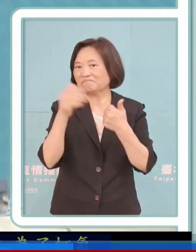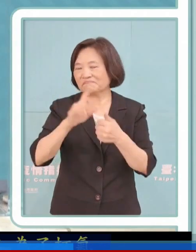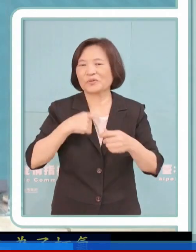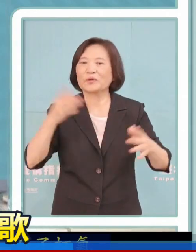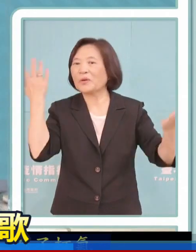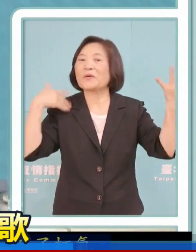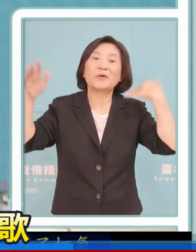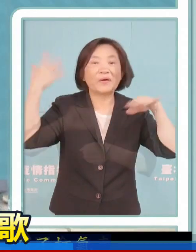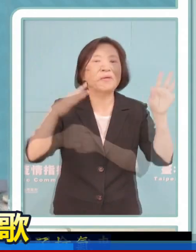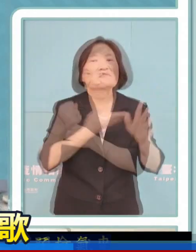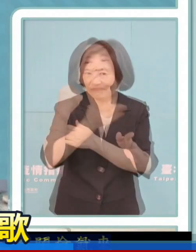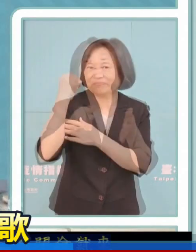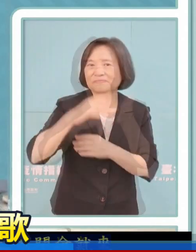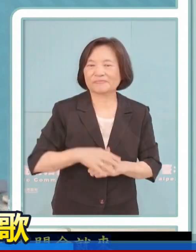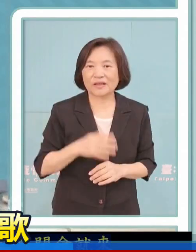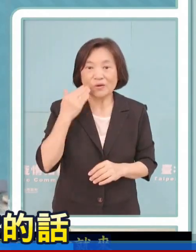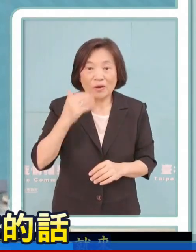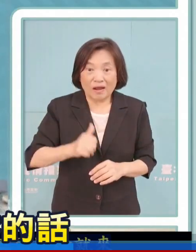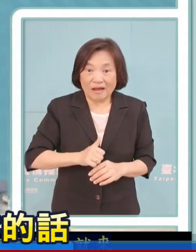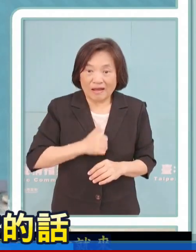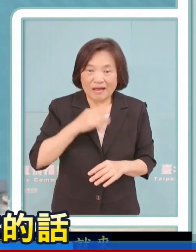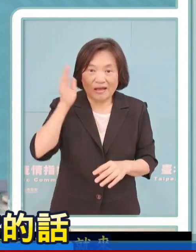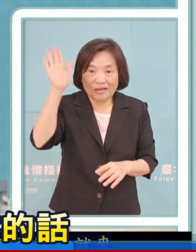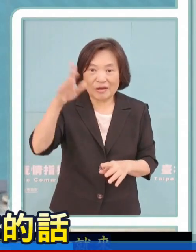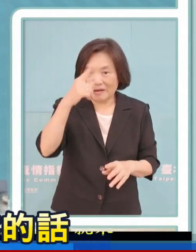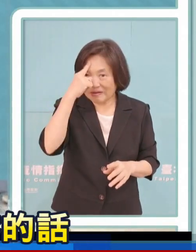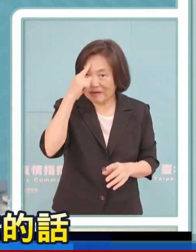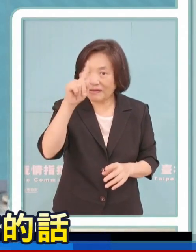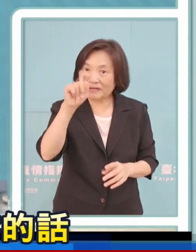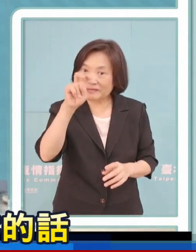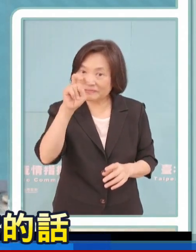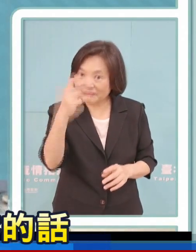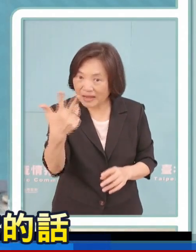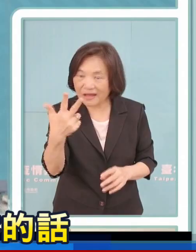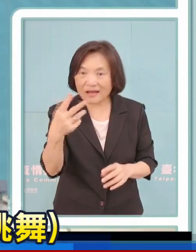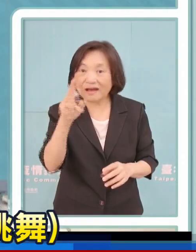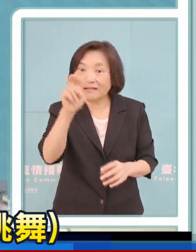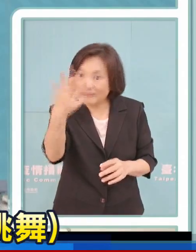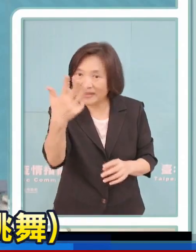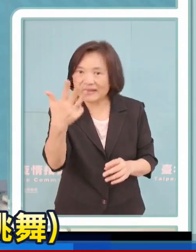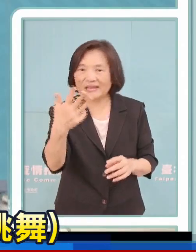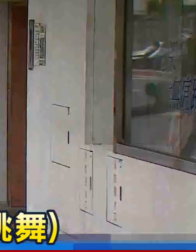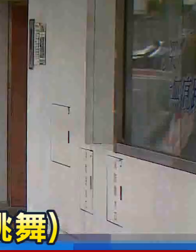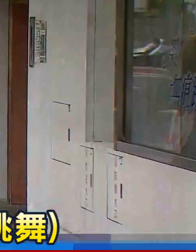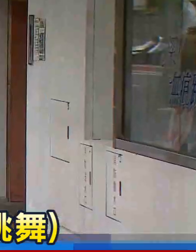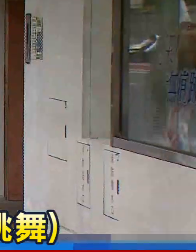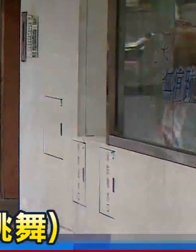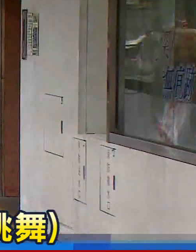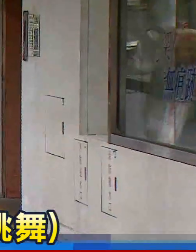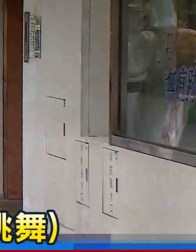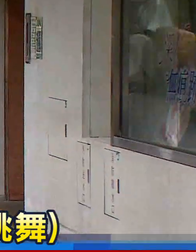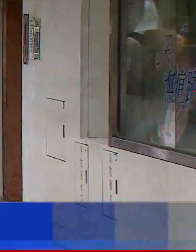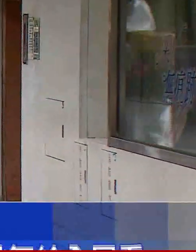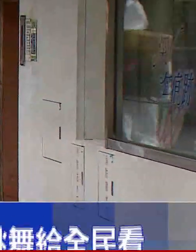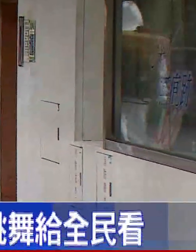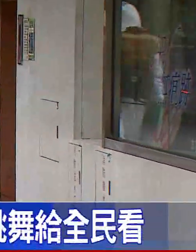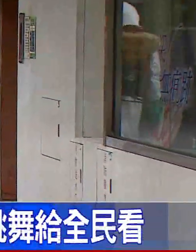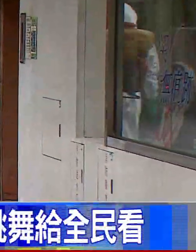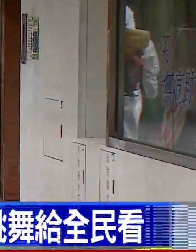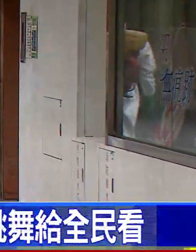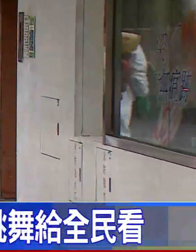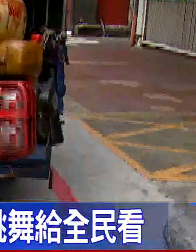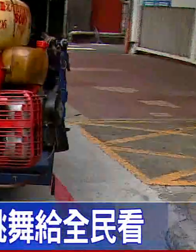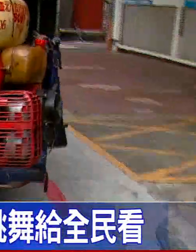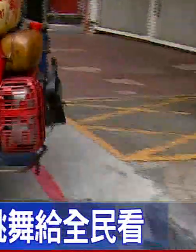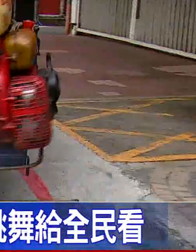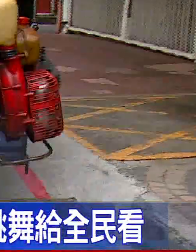那我们就来跳舞唱歌好。真的有一天是28天清零的话，那这个真的可以考虑啊。 病毒依旧潜藏社区，挖出感